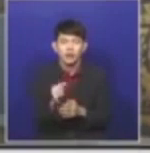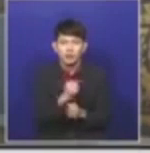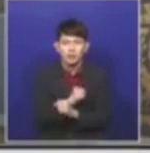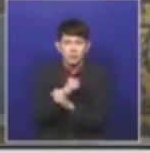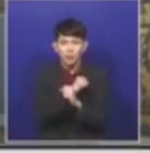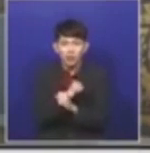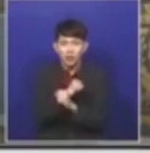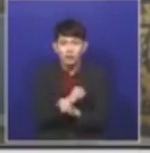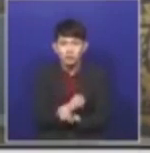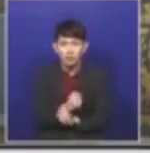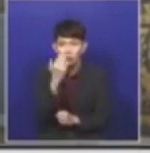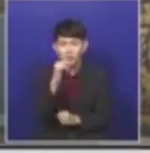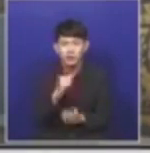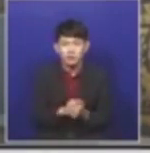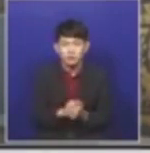โป้แนวรบสุขภาพก็โอเคแม้จะมีความเสี่ยงในวันข้างหน้าได้เตือนสติไปแล้วก็หวังว่าจะต้องไปขบคิดกันแต่แนวรบด้านเศรษฐกิจวันนี้สำเร็จมั้ยฮะ